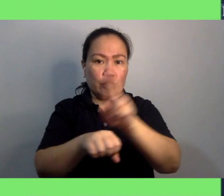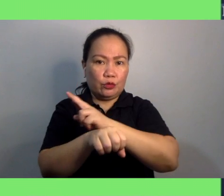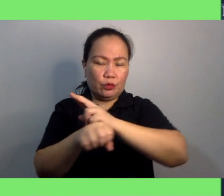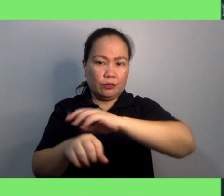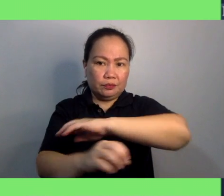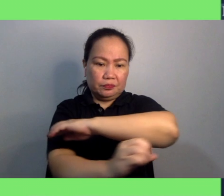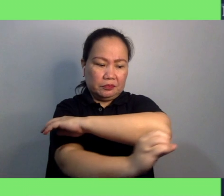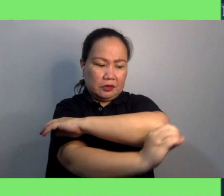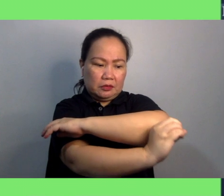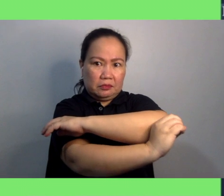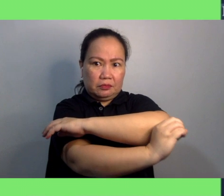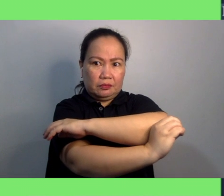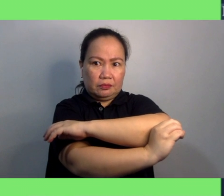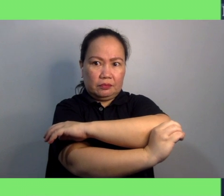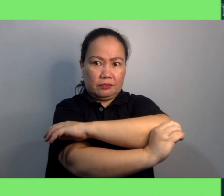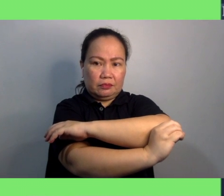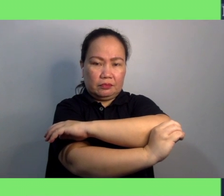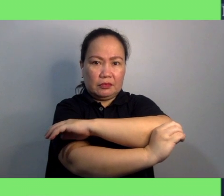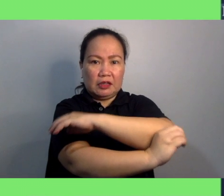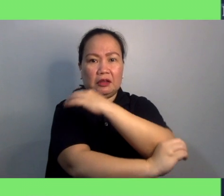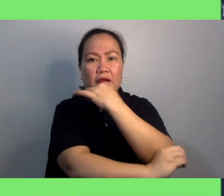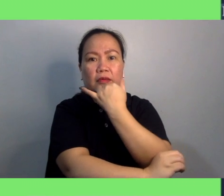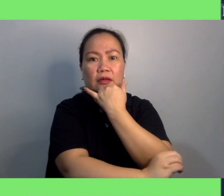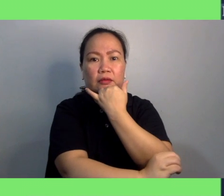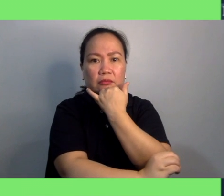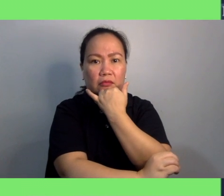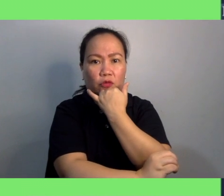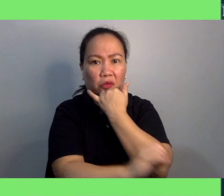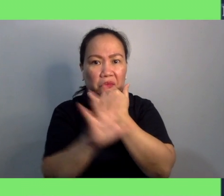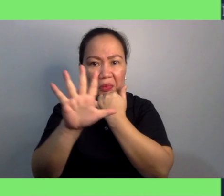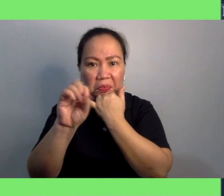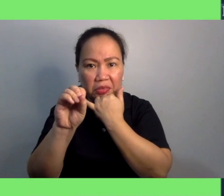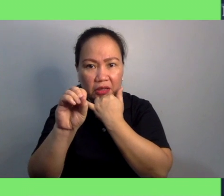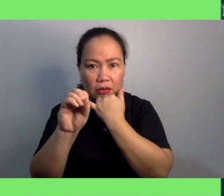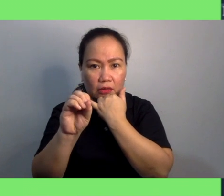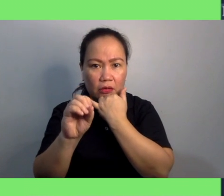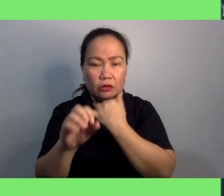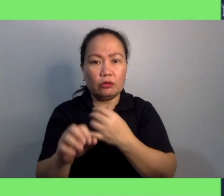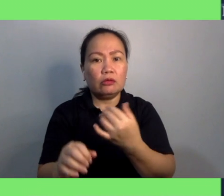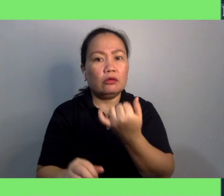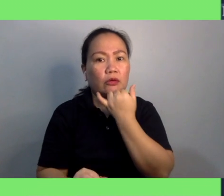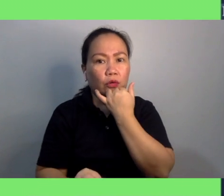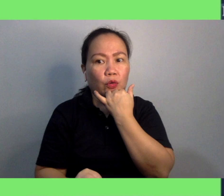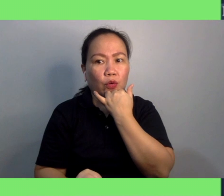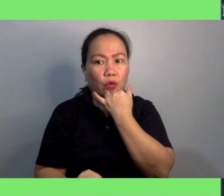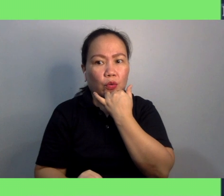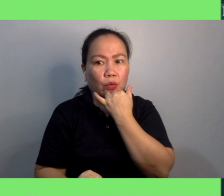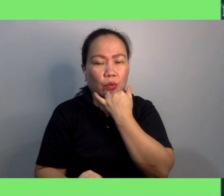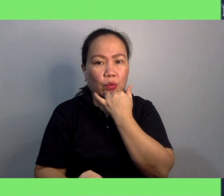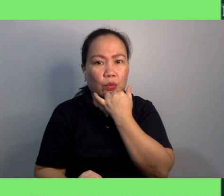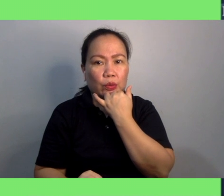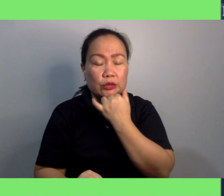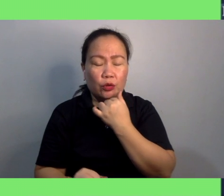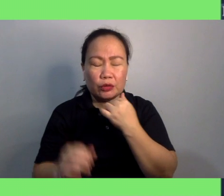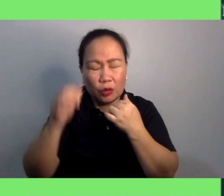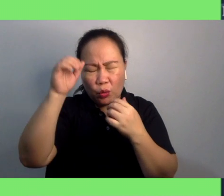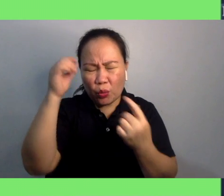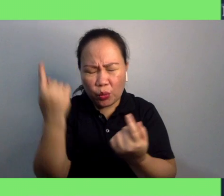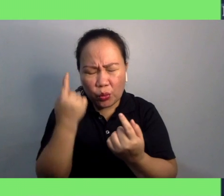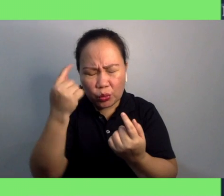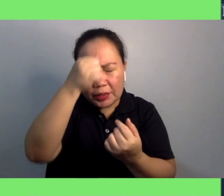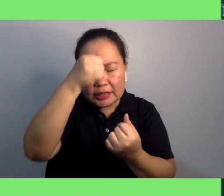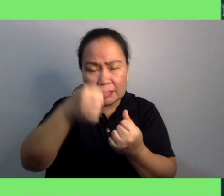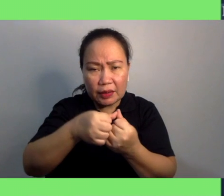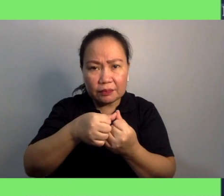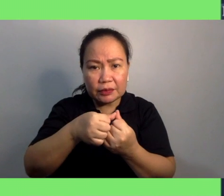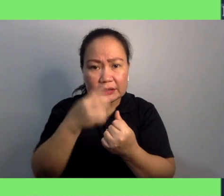nagkakamali. Ang isasagot ng iba dito 50. Hindi po. Okay? Kasi hindi ka naman dito nag-0 sa inner scale mo para dyan